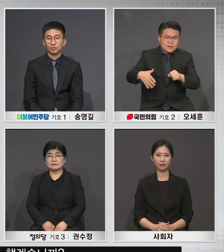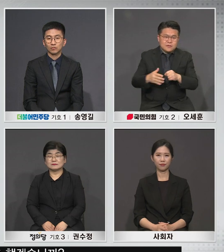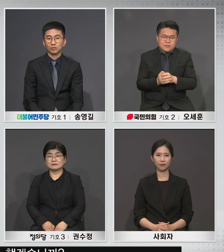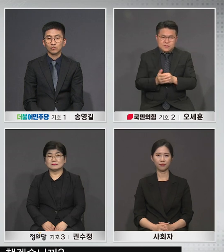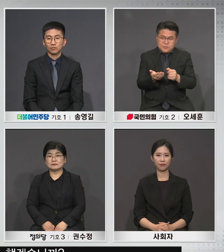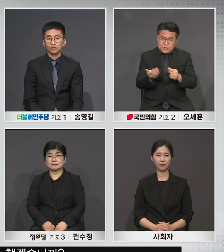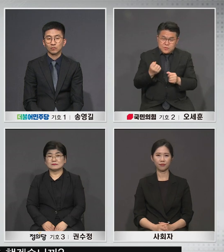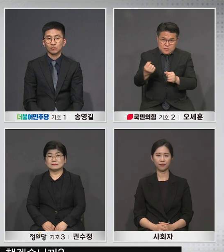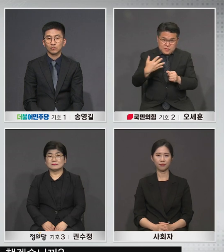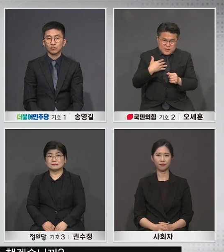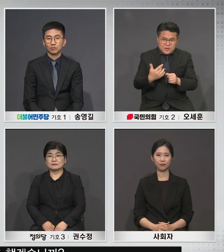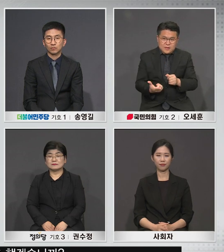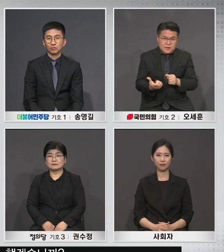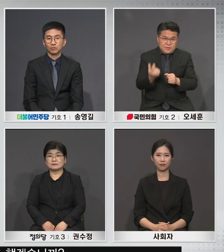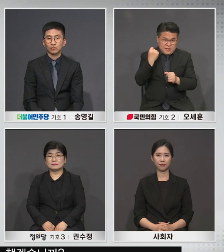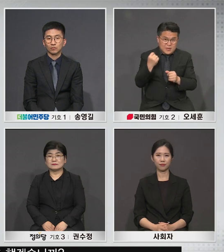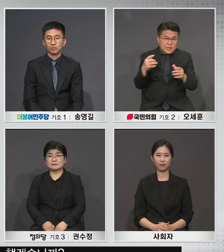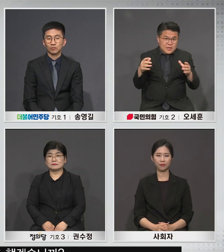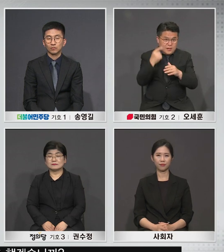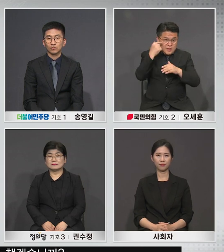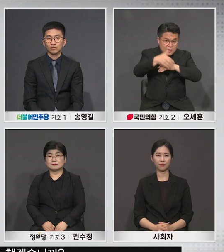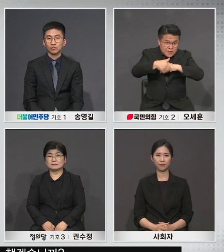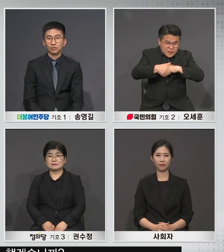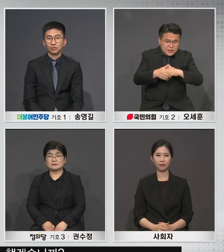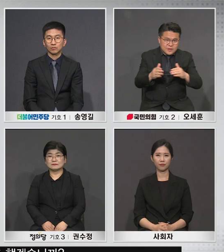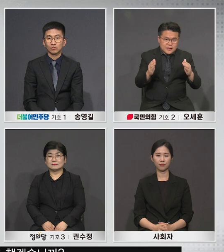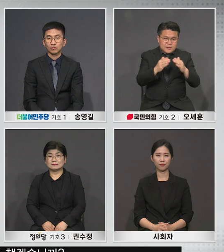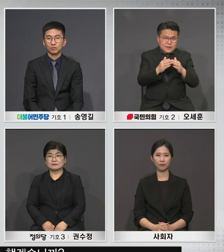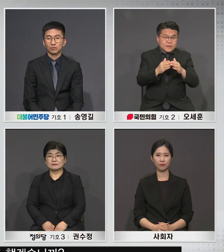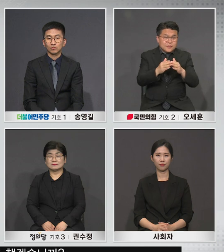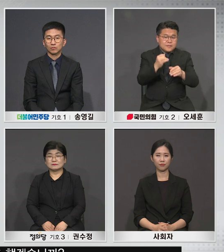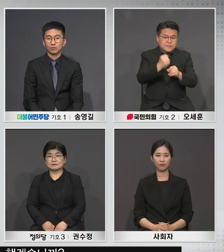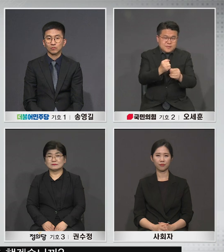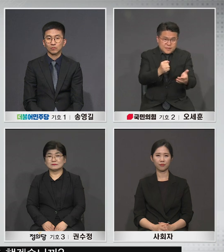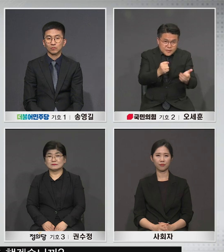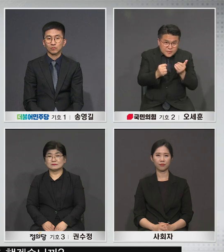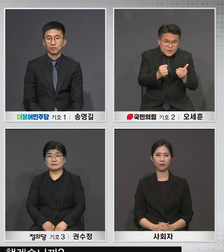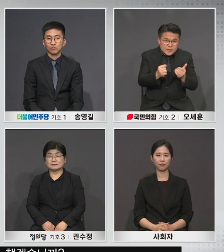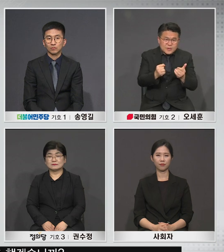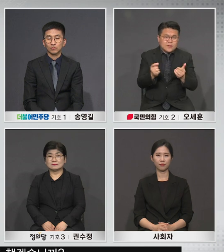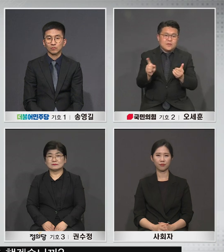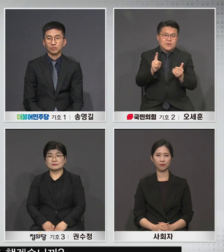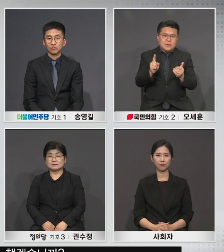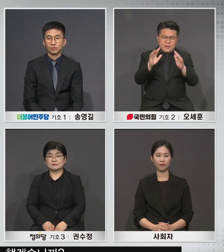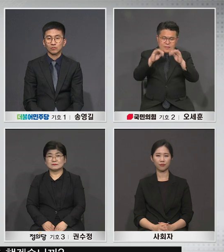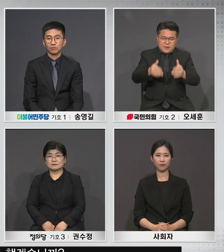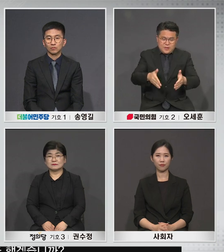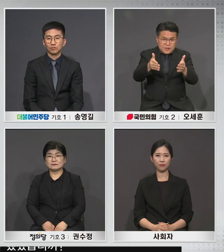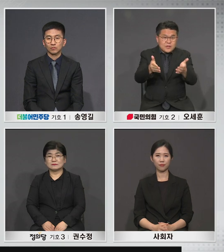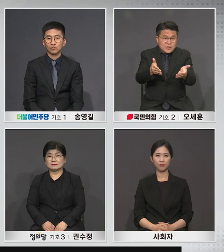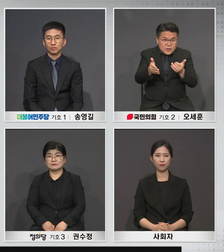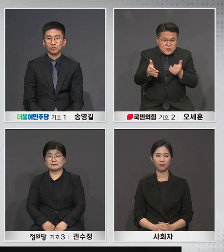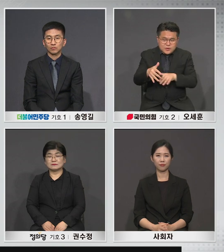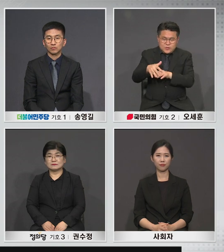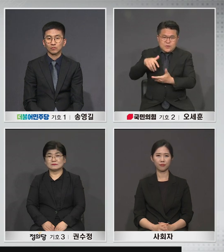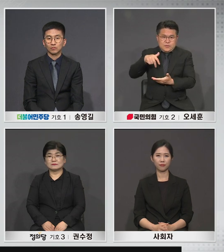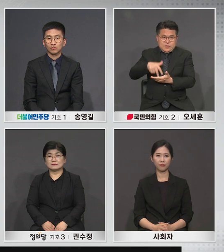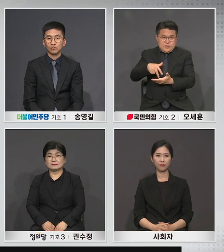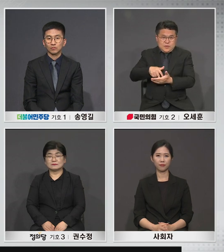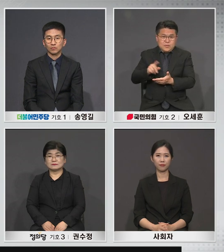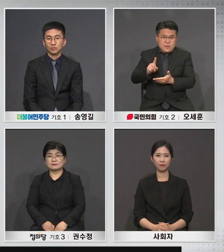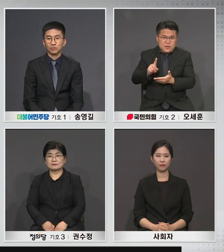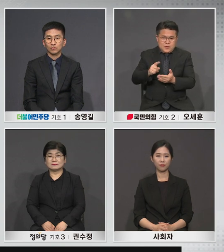신속통합기획은 짓기 전에, 공사에 들어가기 전에 조합 단계에서의 절차 중에 건축심의나 환경심의,